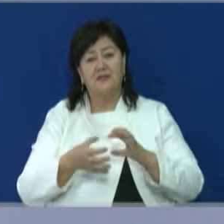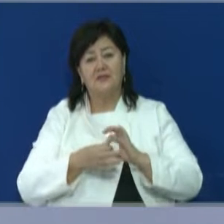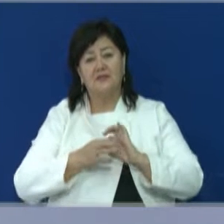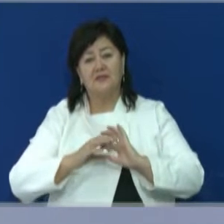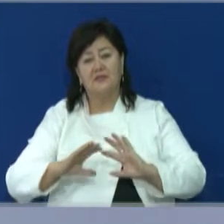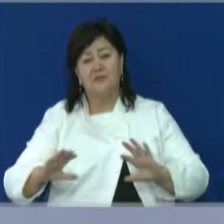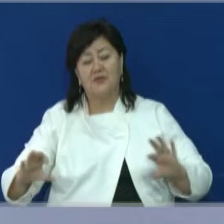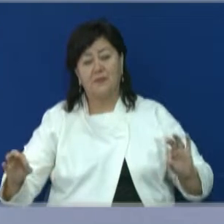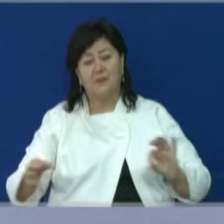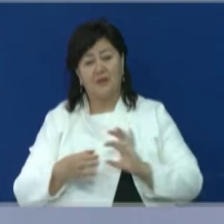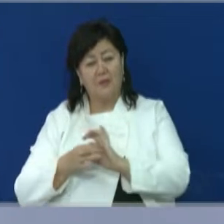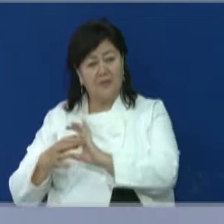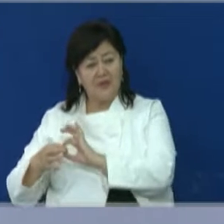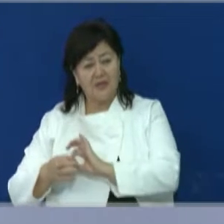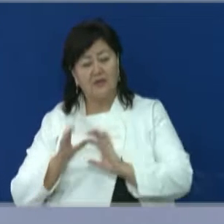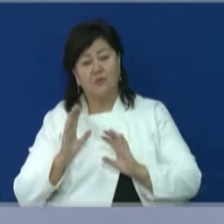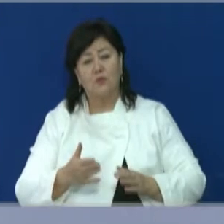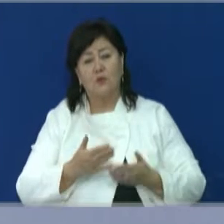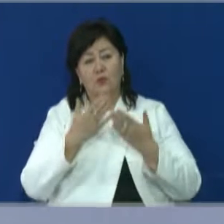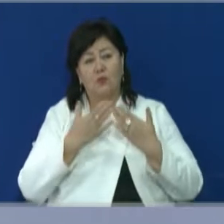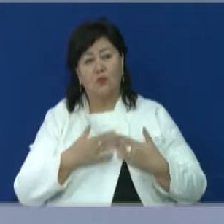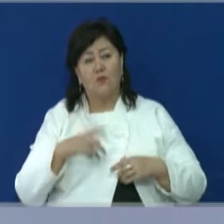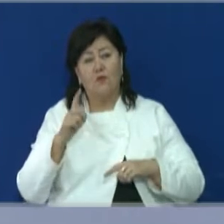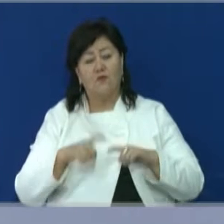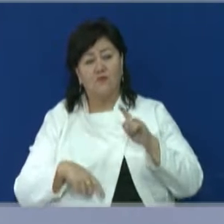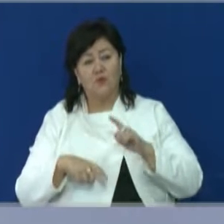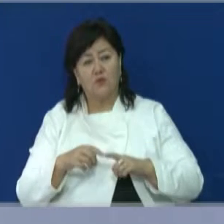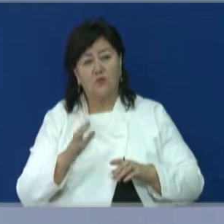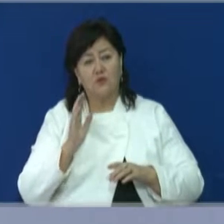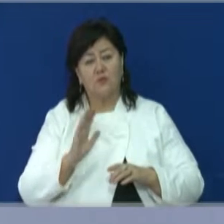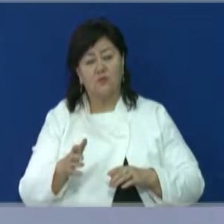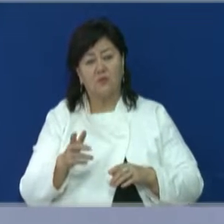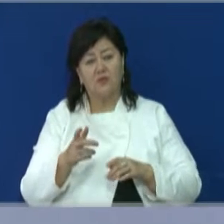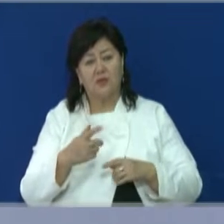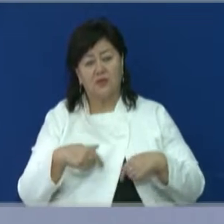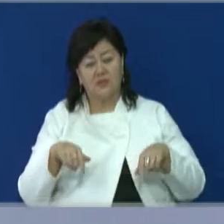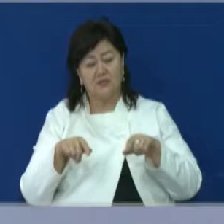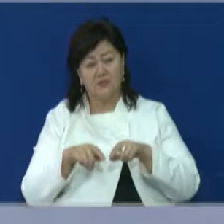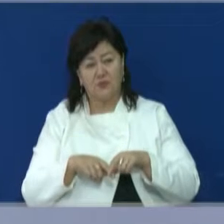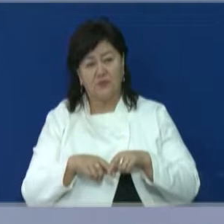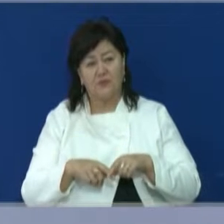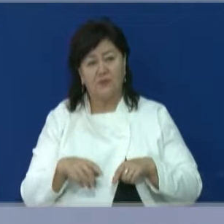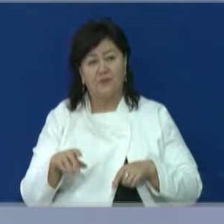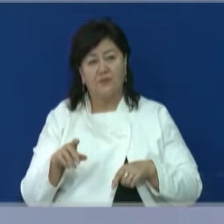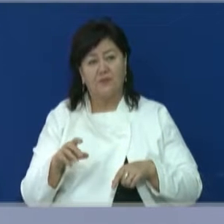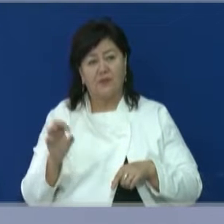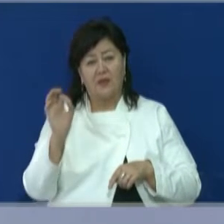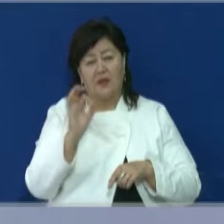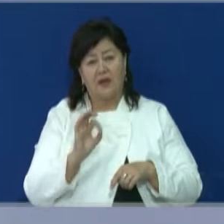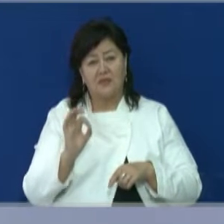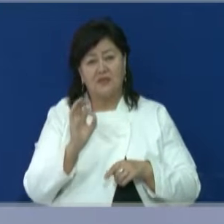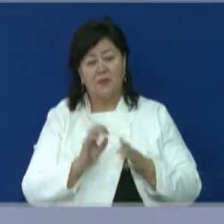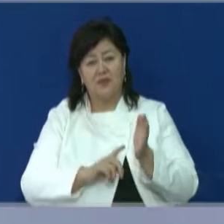елім Қазақстаным деген патриоттық акция ұйымдастырылып жатыр. Ол не осы қазан айының